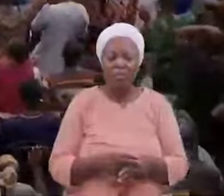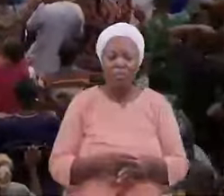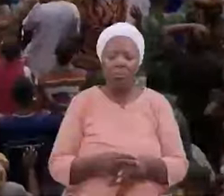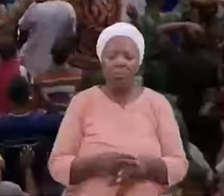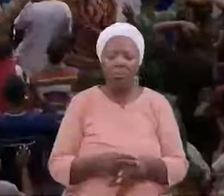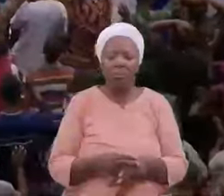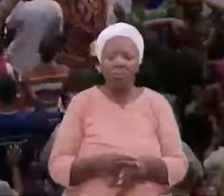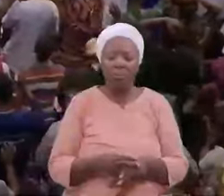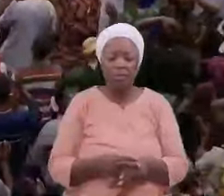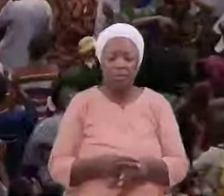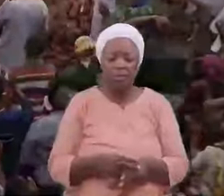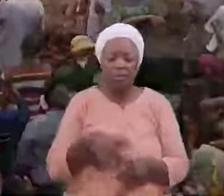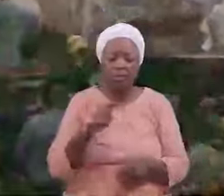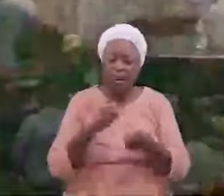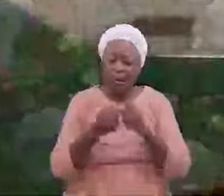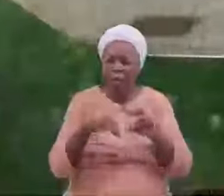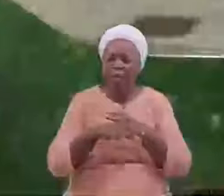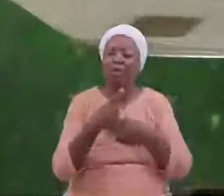Le problème à la gorge